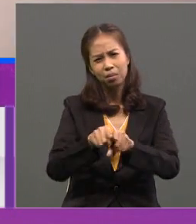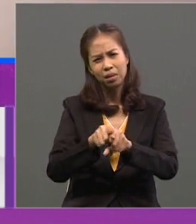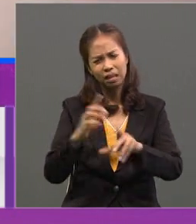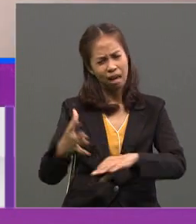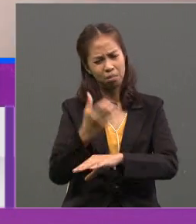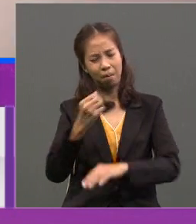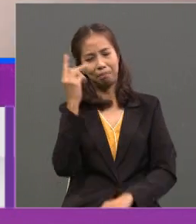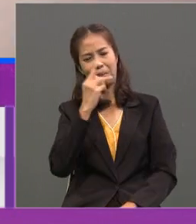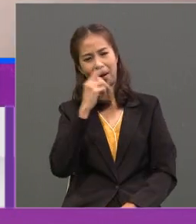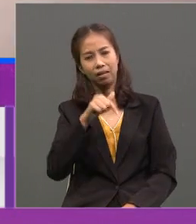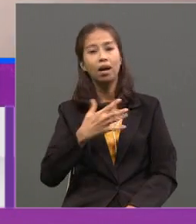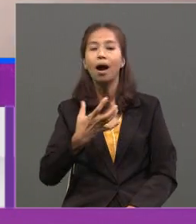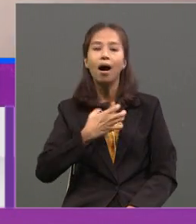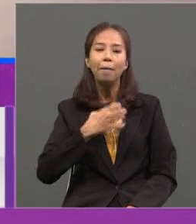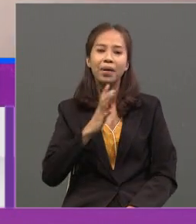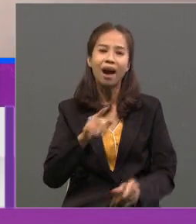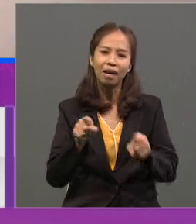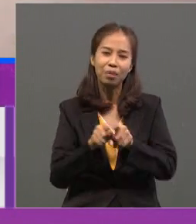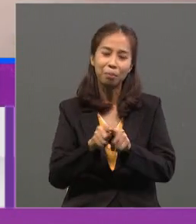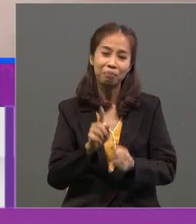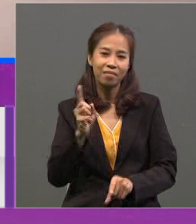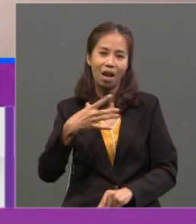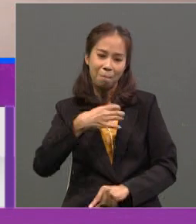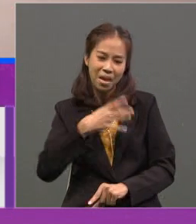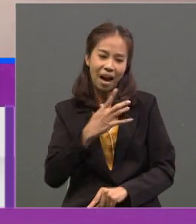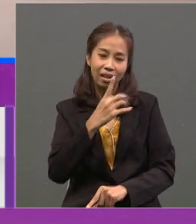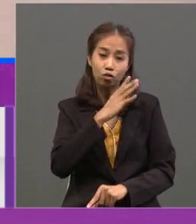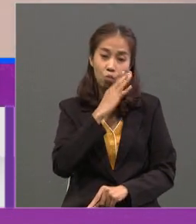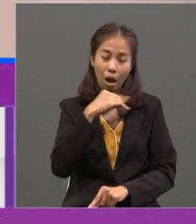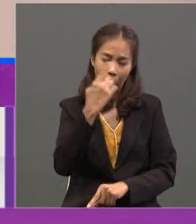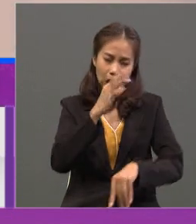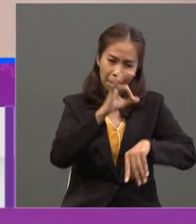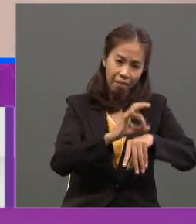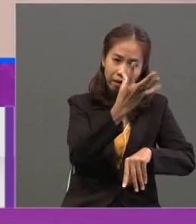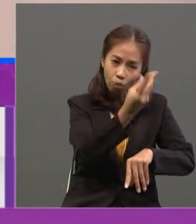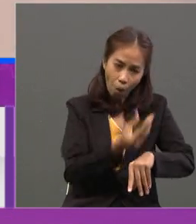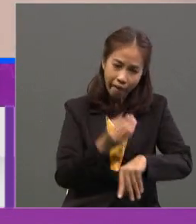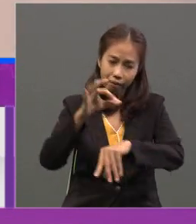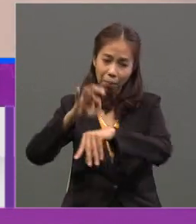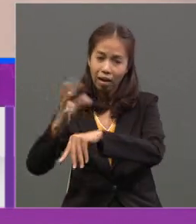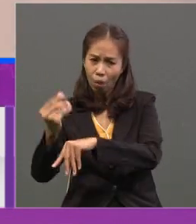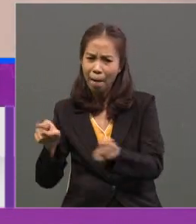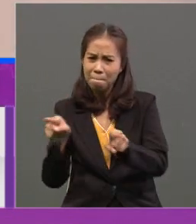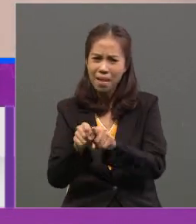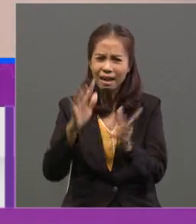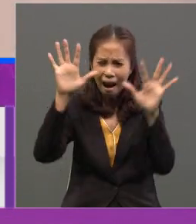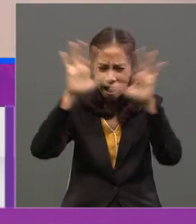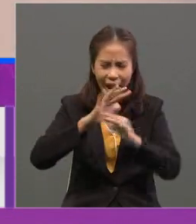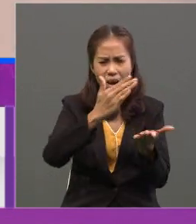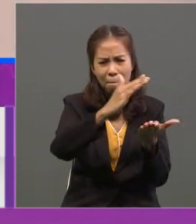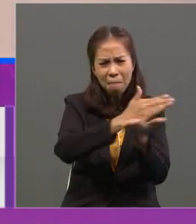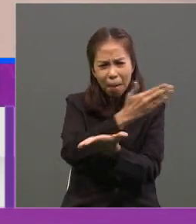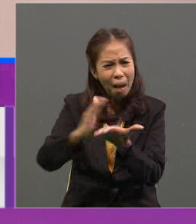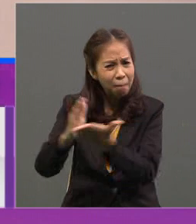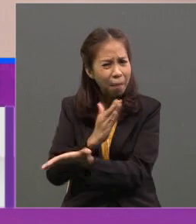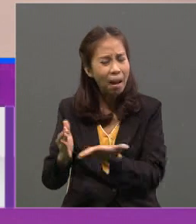Yokทเราบเราไมอยเห็นโวต่าด้ฟรี เราไมอยากเหนโควร์ต่าทางการเมองผมไม่อยเหการแบ่งเคก ถ้าแงกตรละคร่งนมทส่